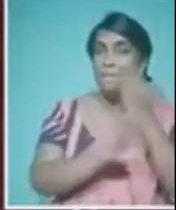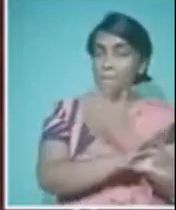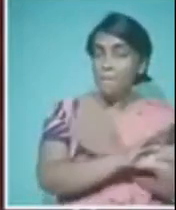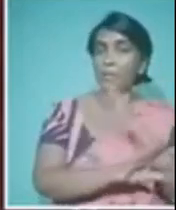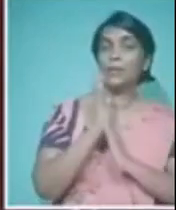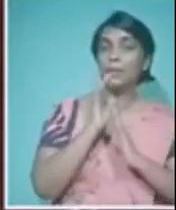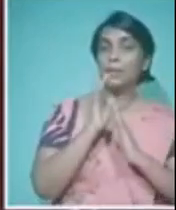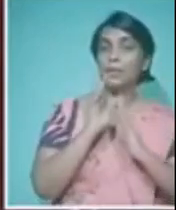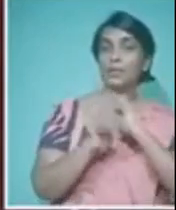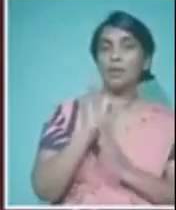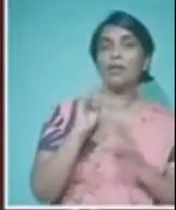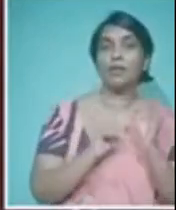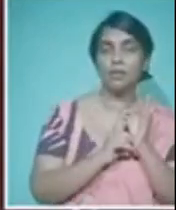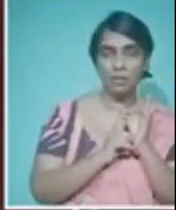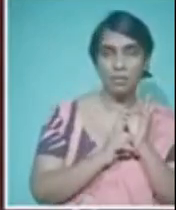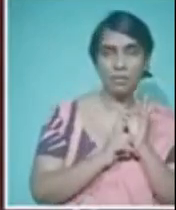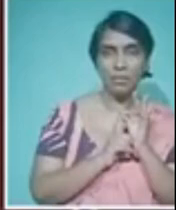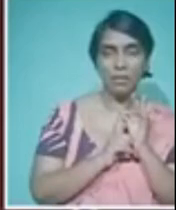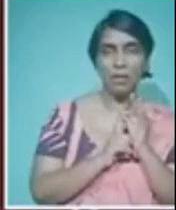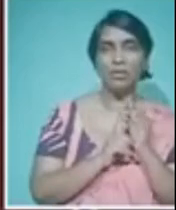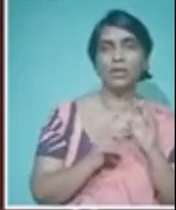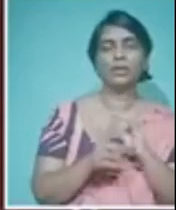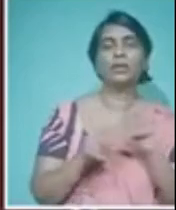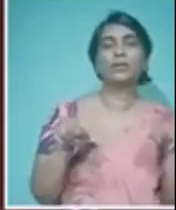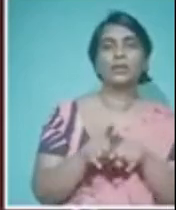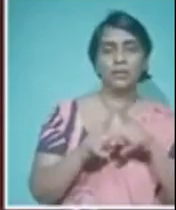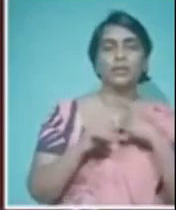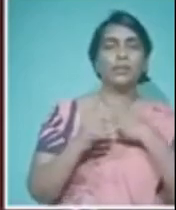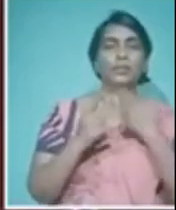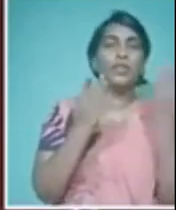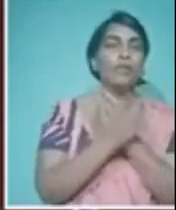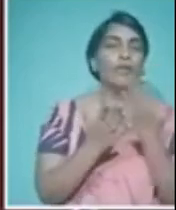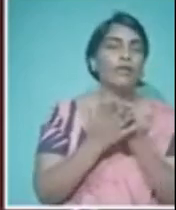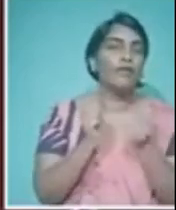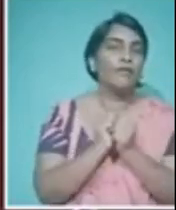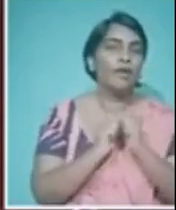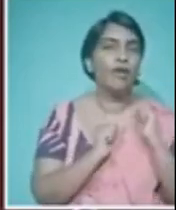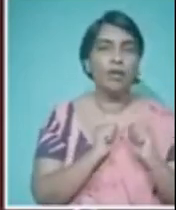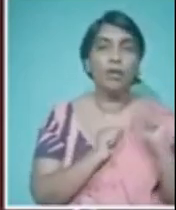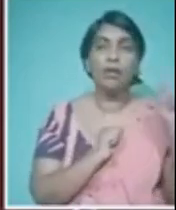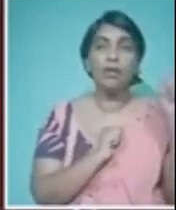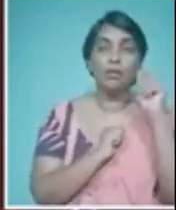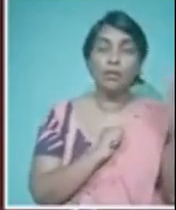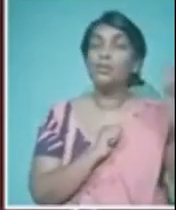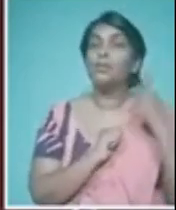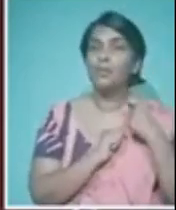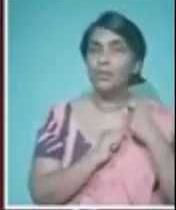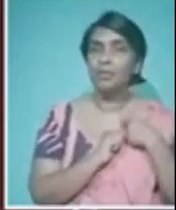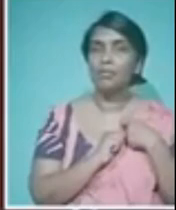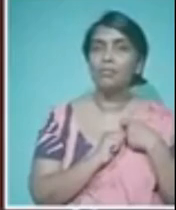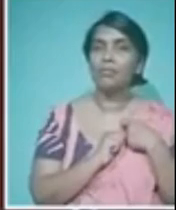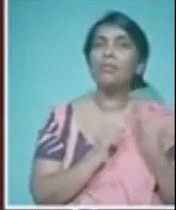හිටපු සංස්කෘතික අමාත්‍යවරයා මම එතුමාගෙන් ඇහුවා අපේ සිනමා කර්මාන්තයට මොකද්ද කරන්න පුළුවන් කියලා. එතුමා මට කිව්වේ